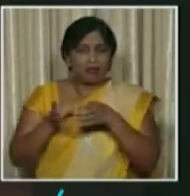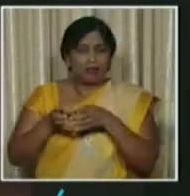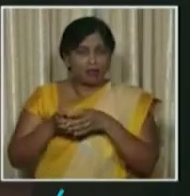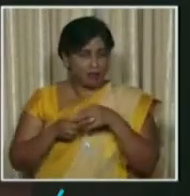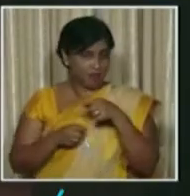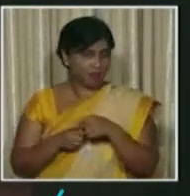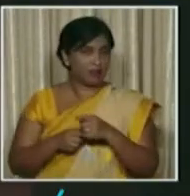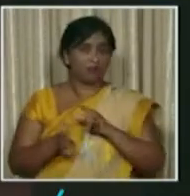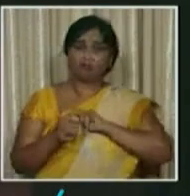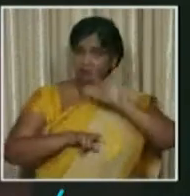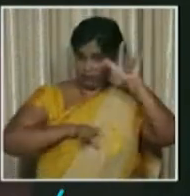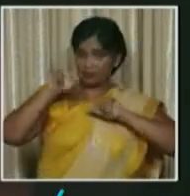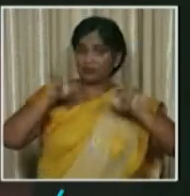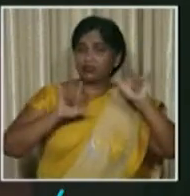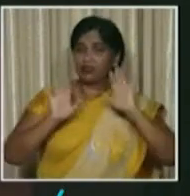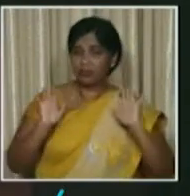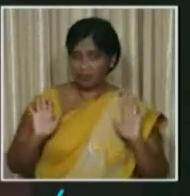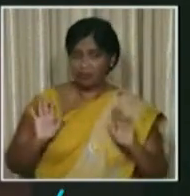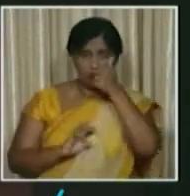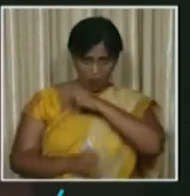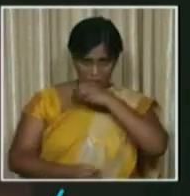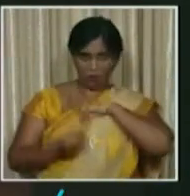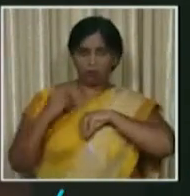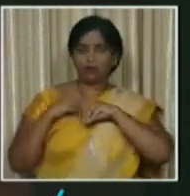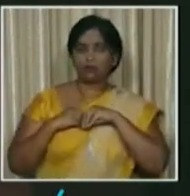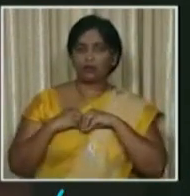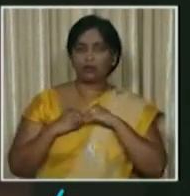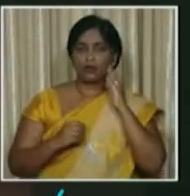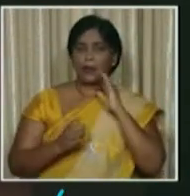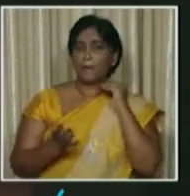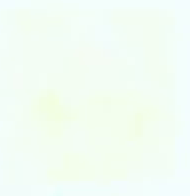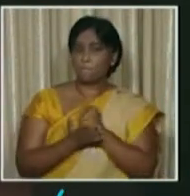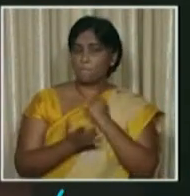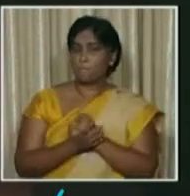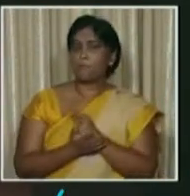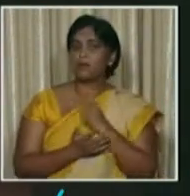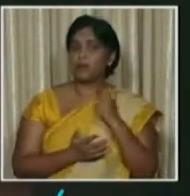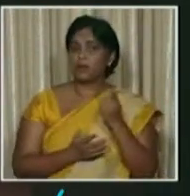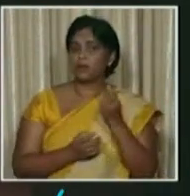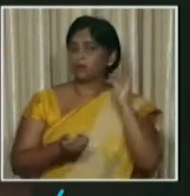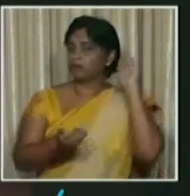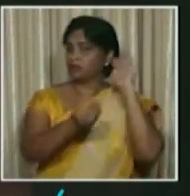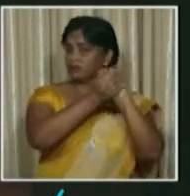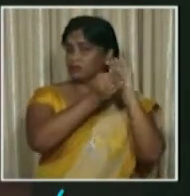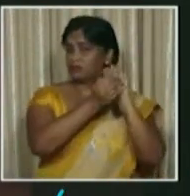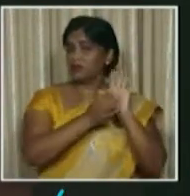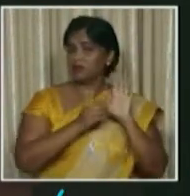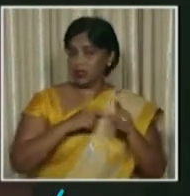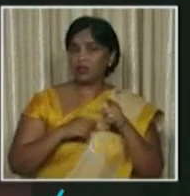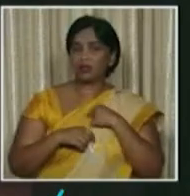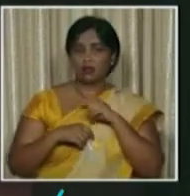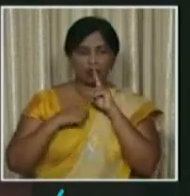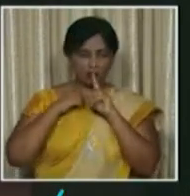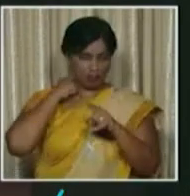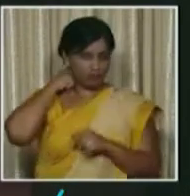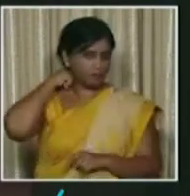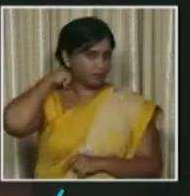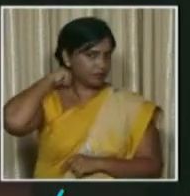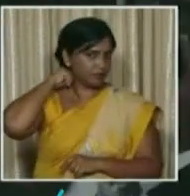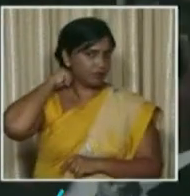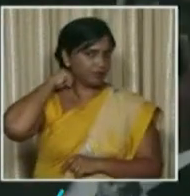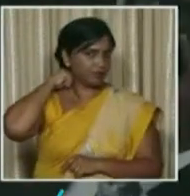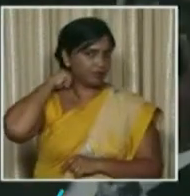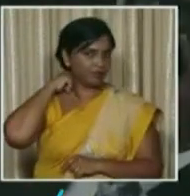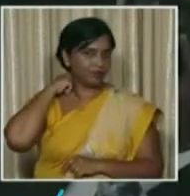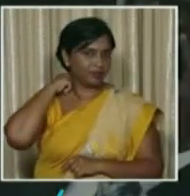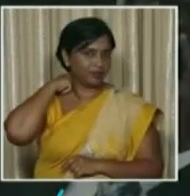කොට්ටාසයකට පිටරට සවාරියන්නද, හොරා කන්නද, විදේශීය බැංකු ගිණුම් වල ඒ මුදල් රඳවා පවත්වා ගන්නද කියලා මම ඔබතුමාගෙන් අහන්න කැමතියි. ඇර විනාඩි